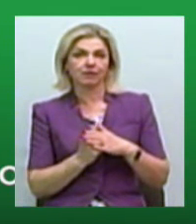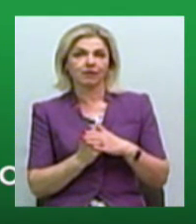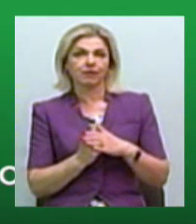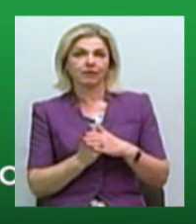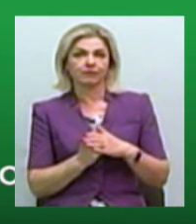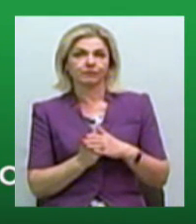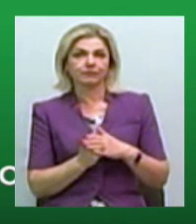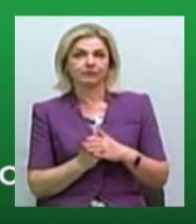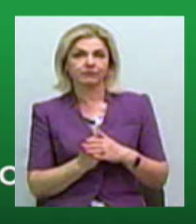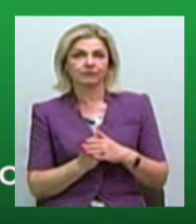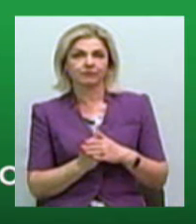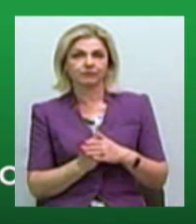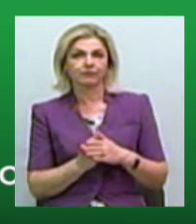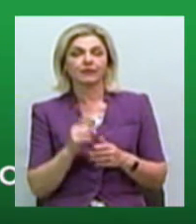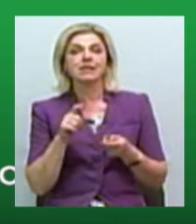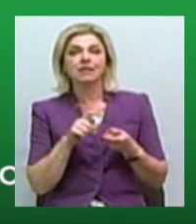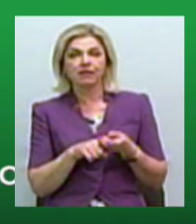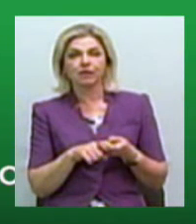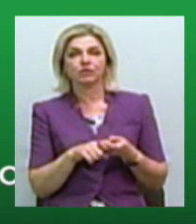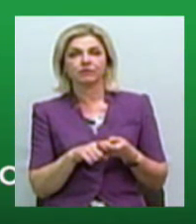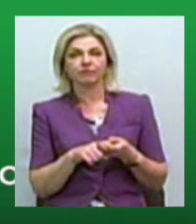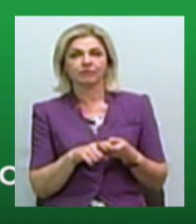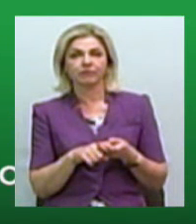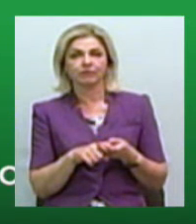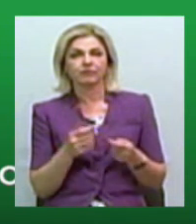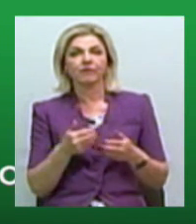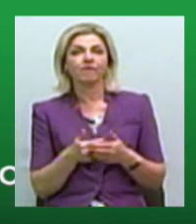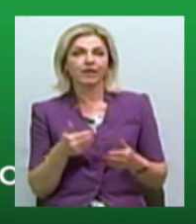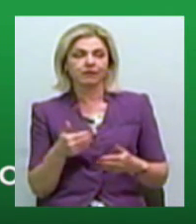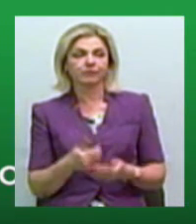мірі, і залежить від